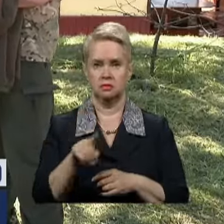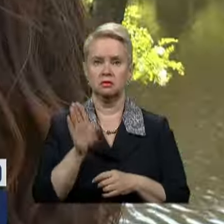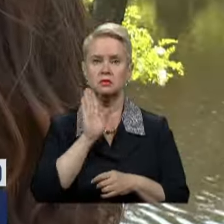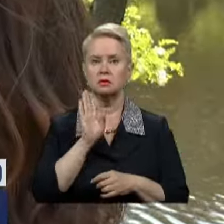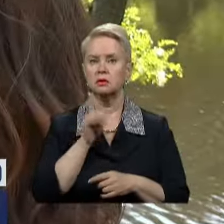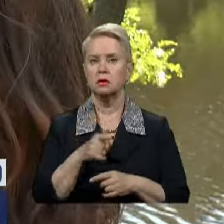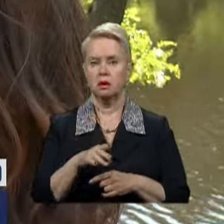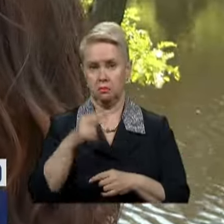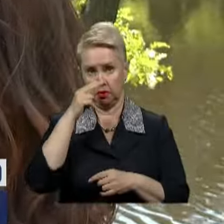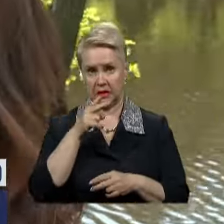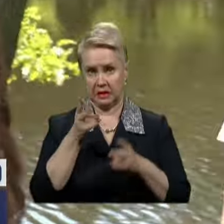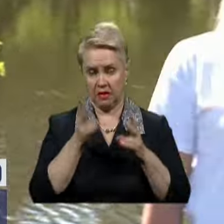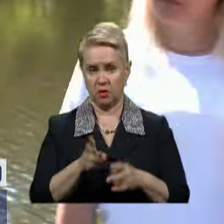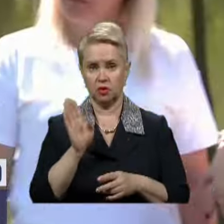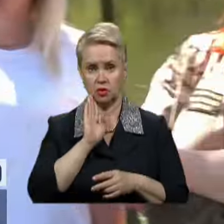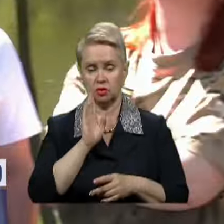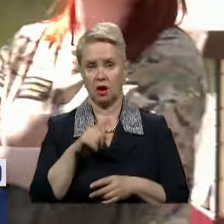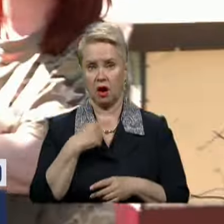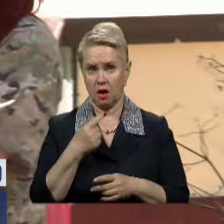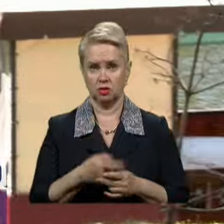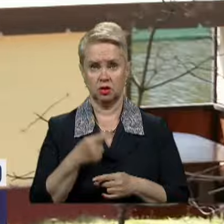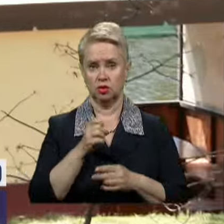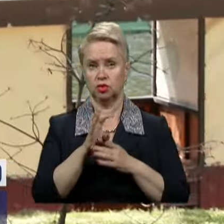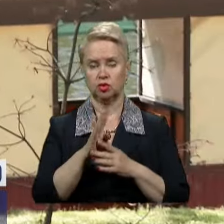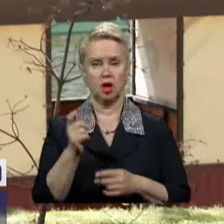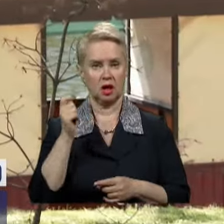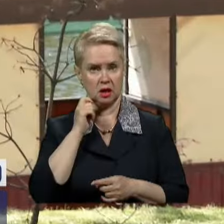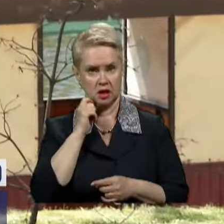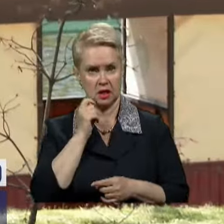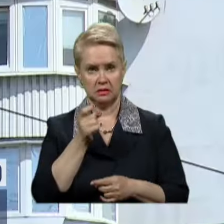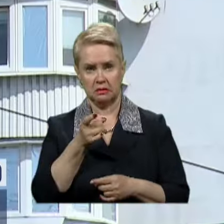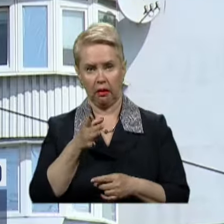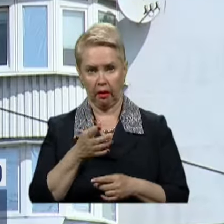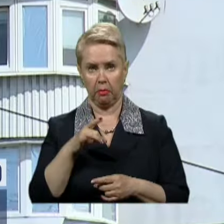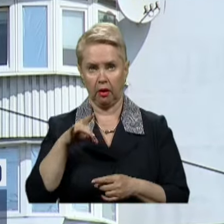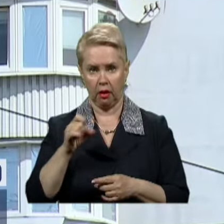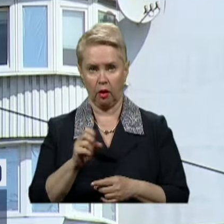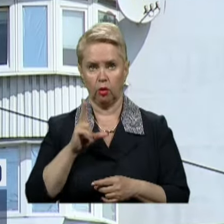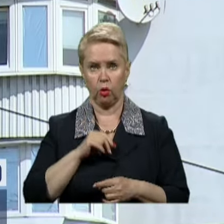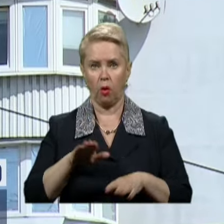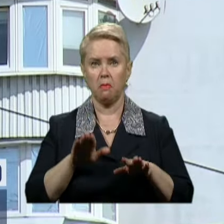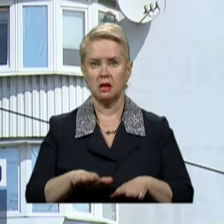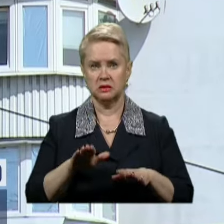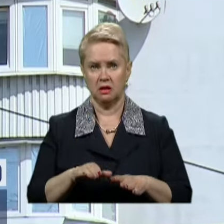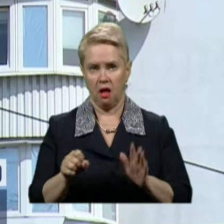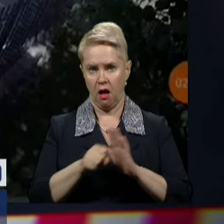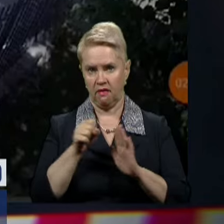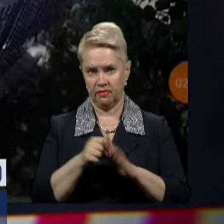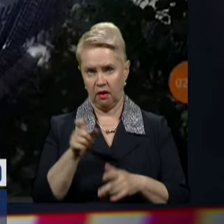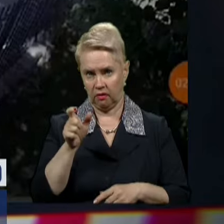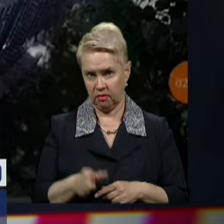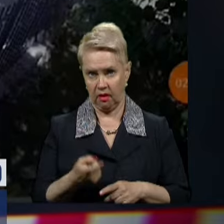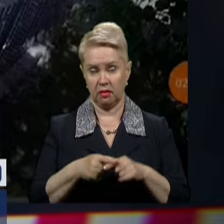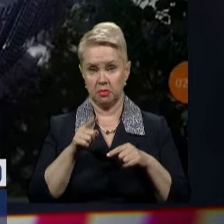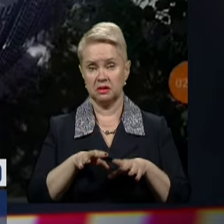нападниця? Батьки травмованої дівчини кажуть, 14-річна снайперка – донька місцевого авторитета.